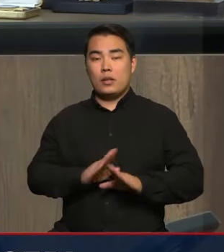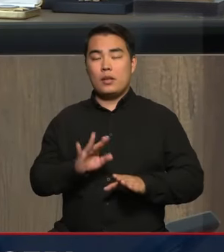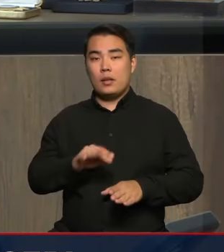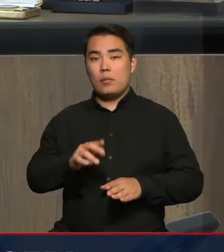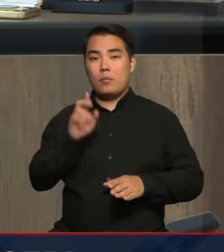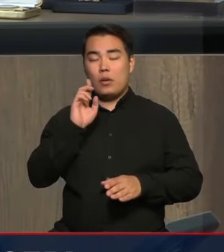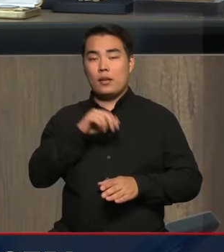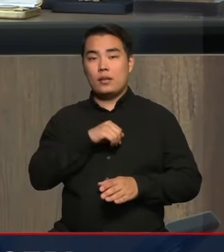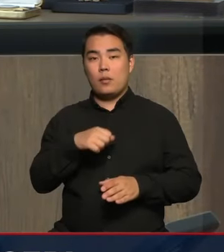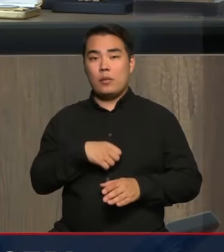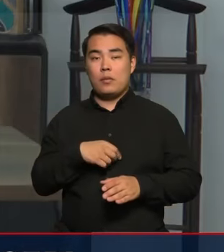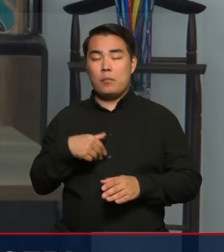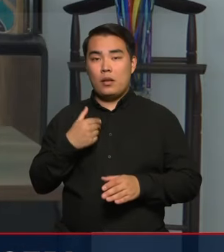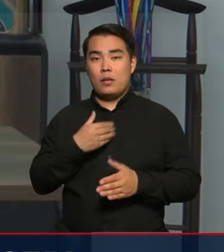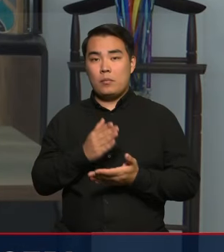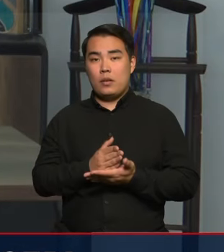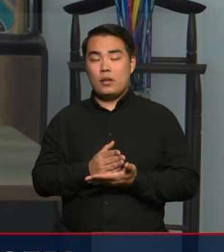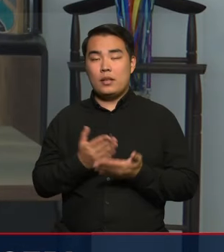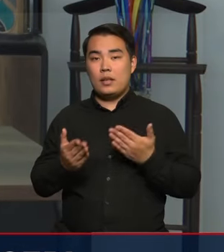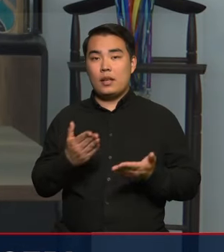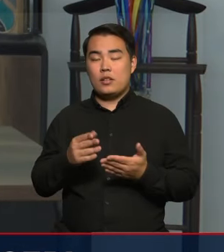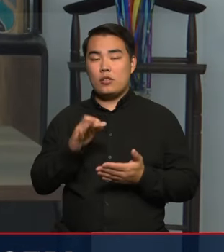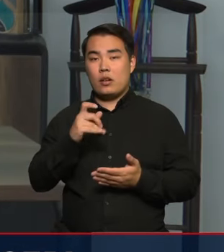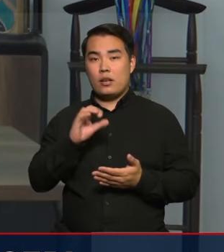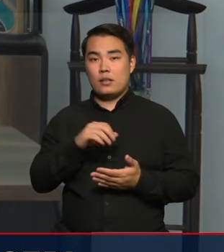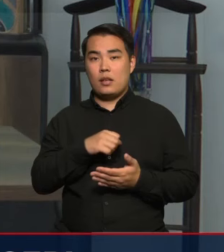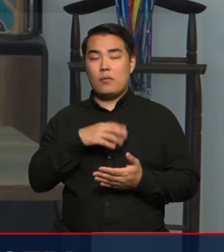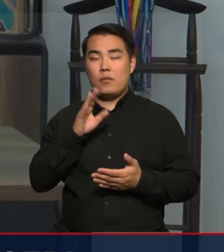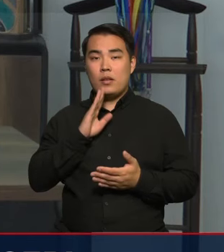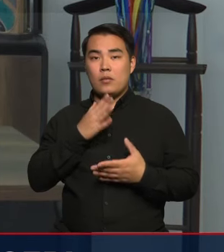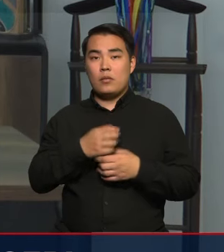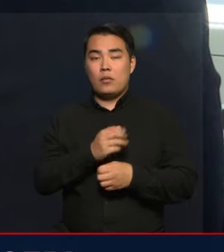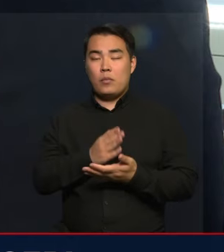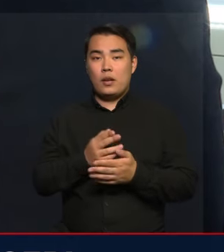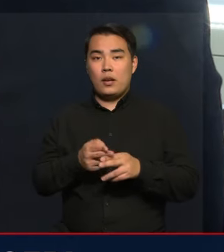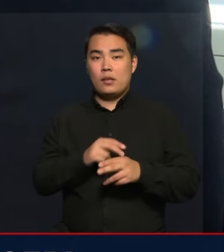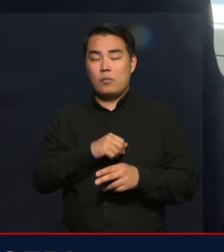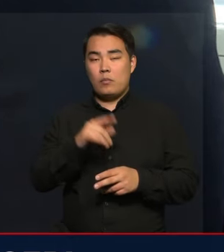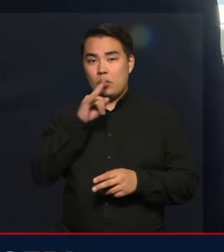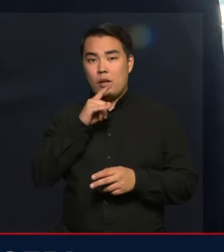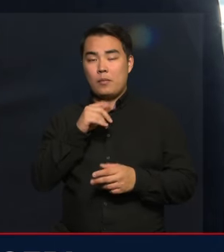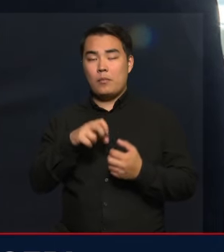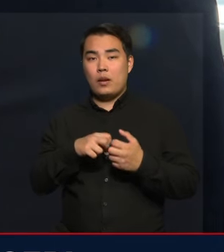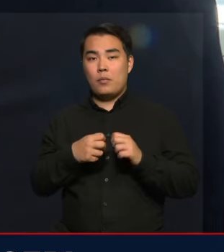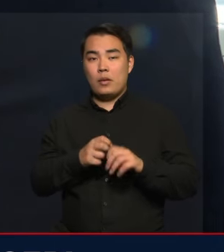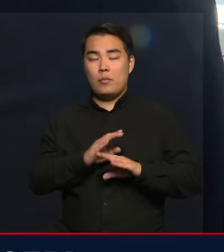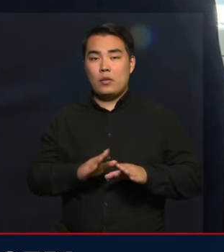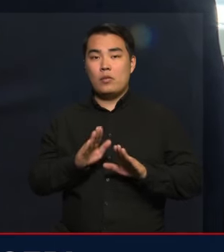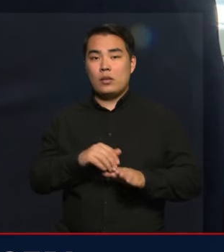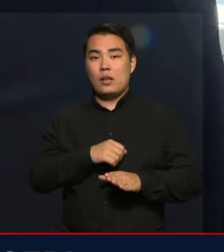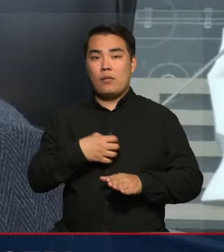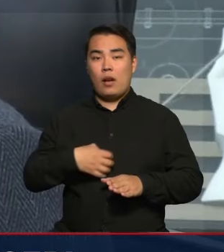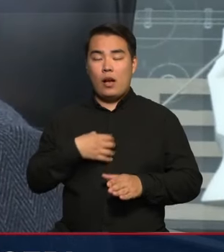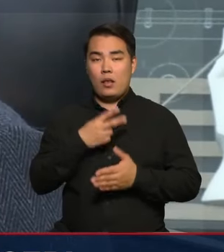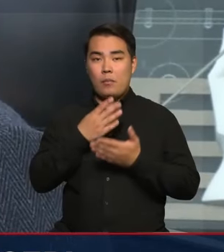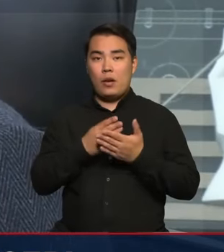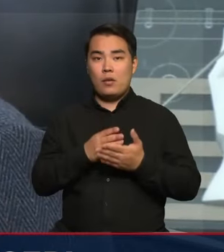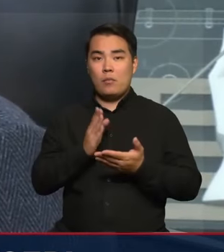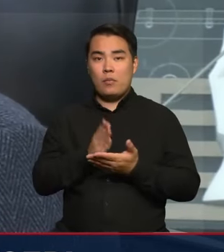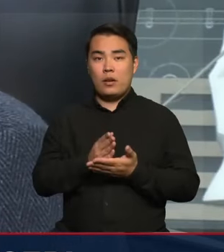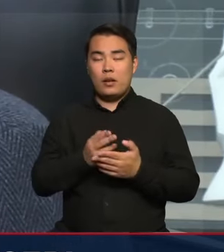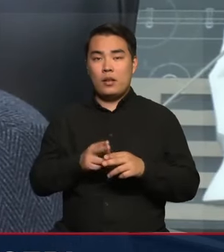құдайы тұтынушы. Егер таяу шығыстағы тартыс үдей түссе, басты мәселе мұнай бағасы емес, одан да қиын текетіреске әкеп соғуы мүмкін